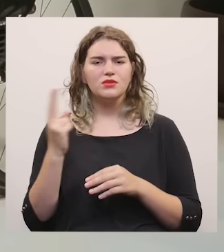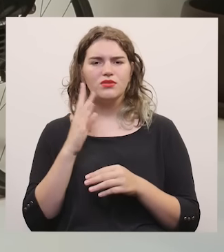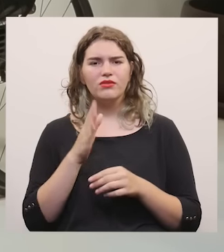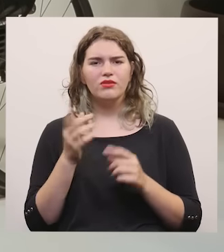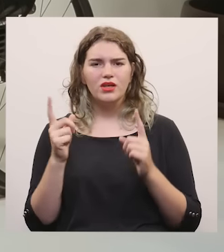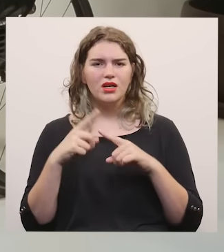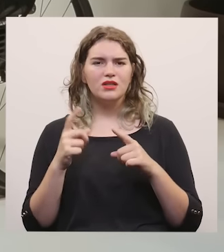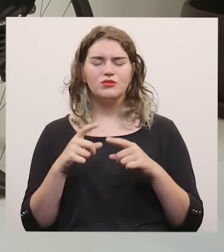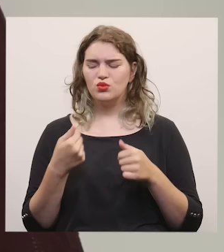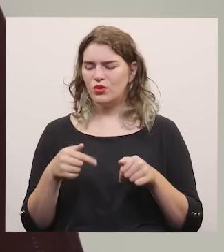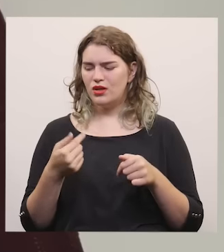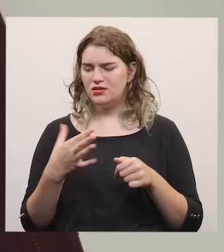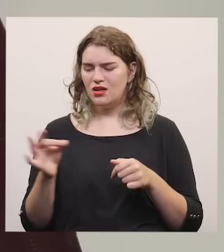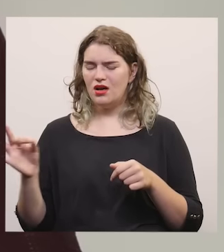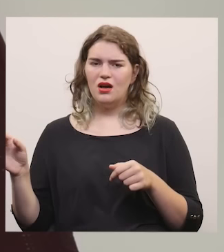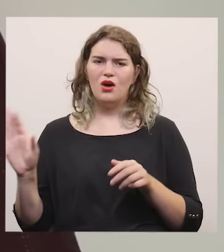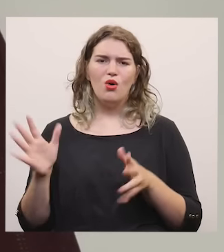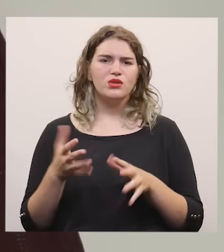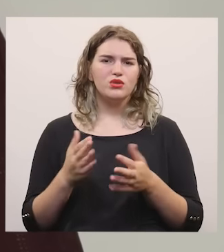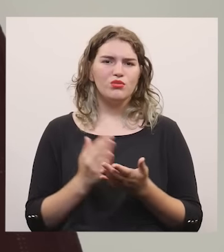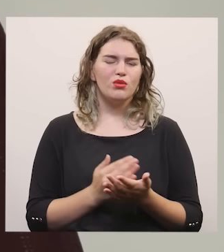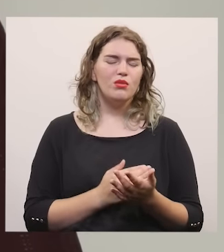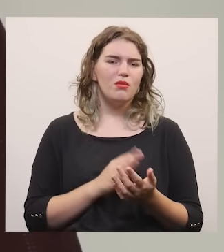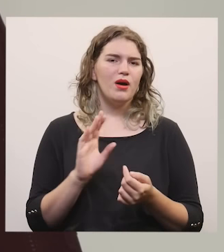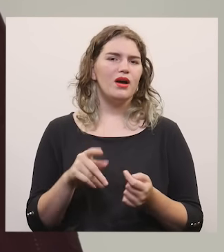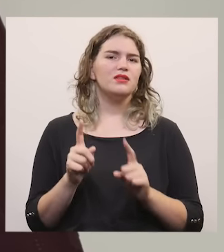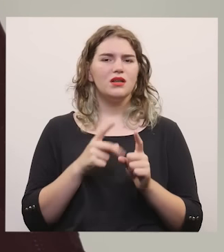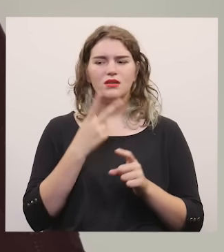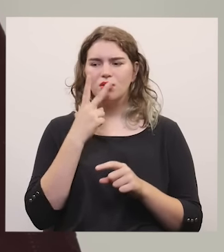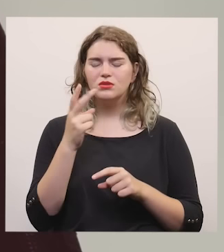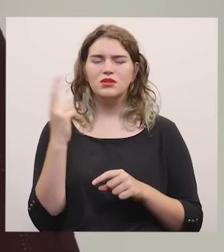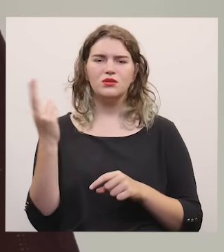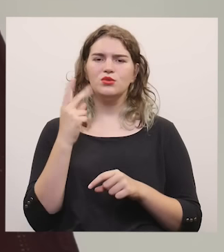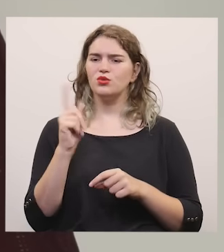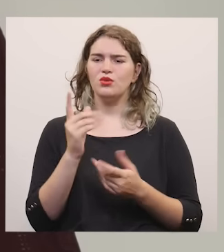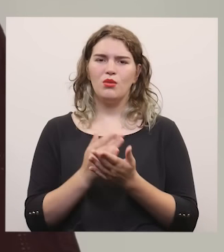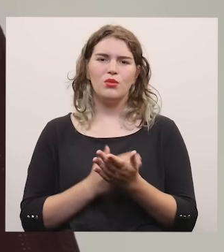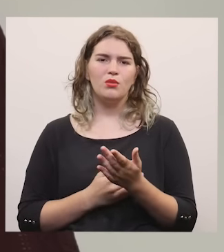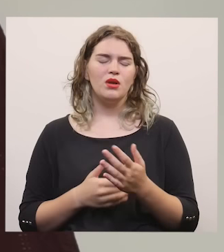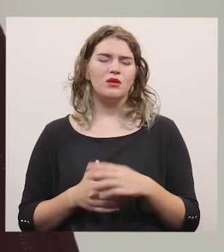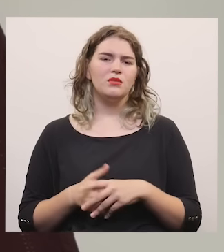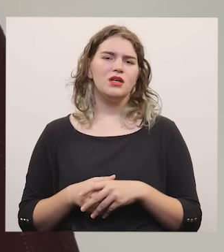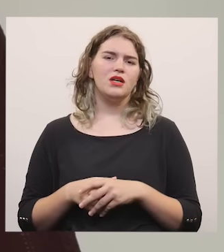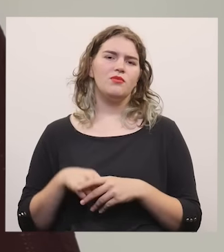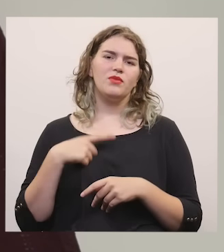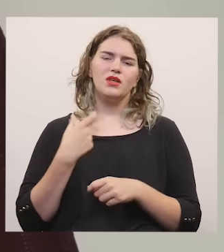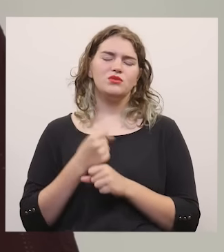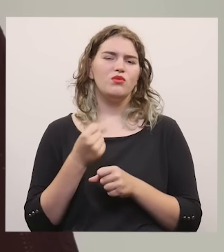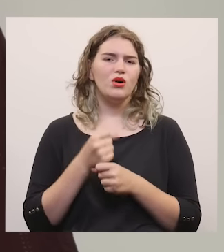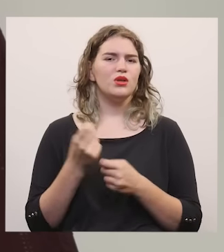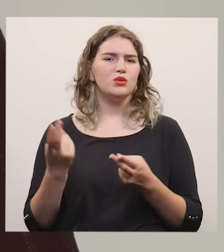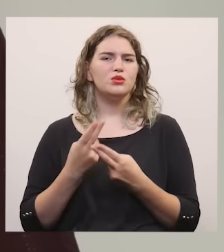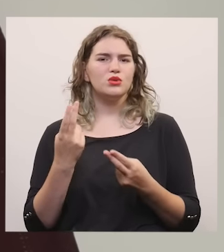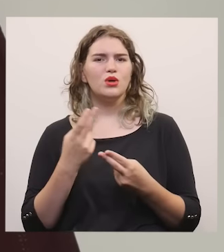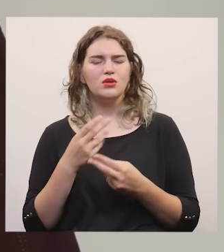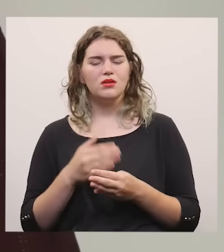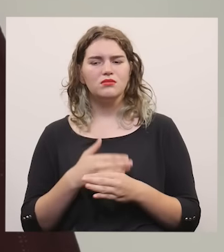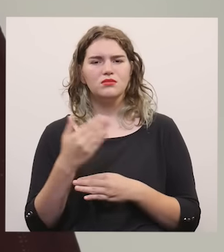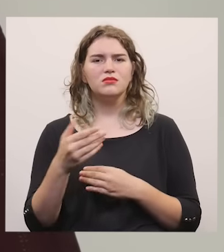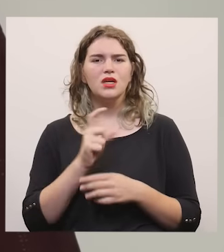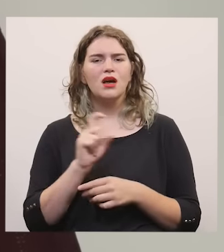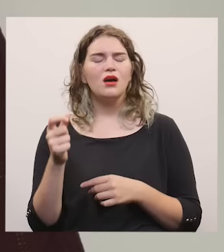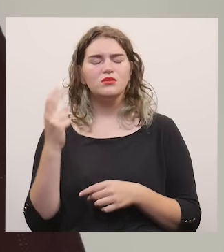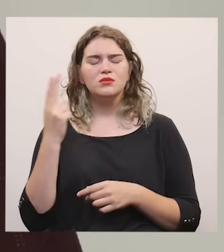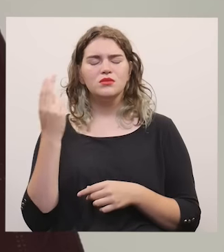Deci nu există altfel. Deci orice problemă ai avea, dacă tu te uiți la Dumnezeu și nu la probleme, este foarte ușor să treci, pentru că Dumnezeu îți dă